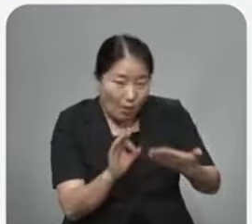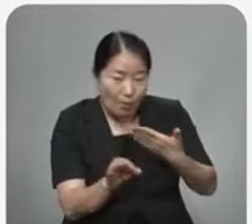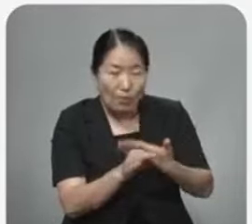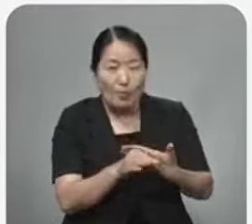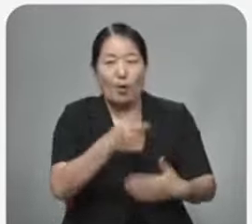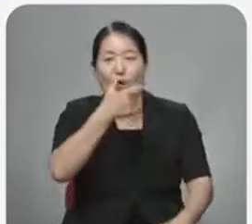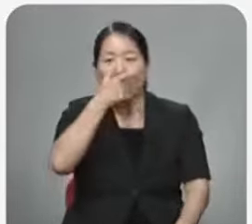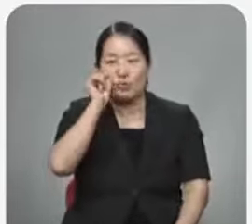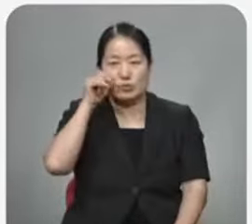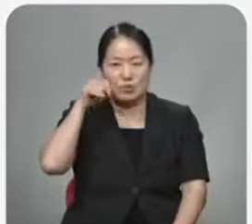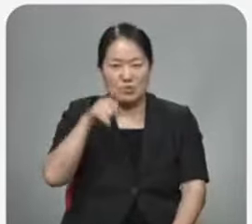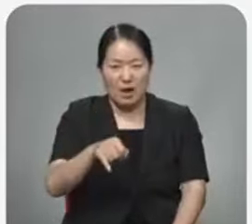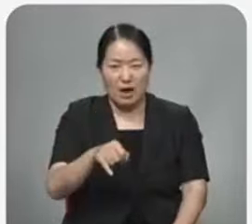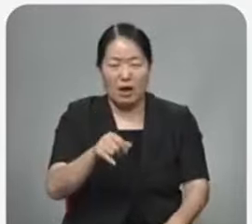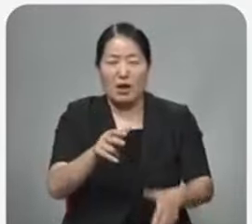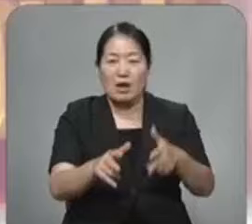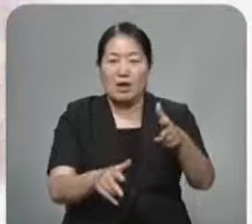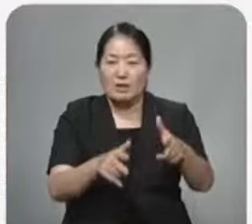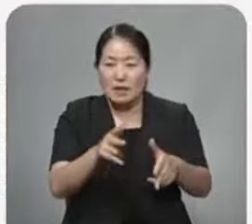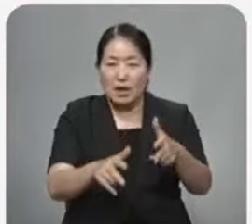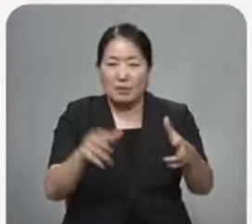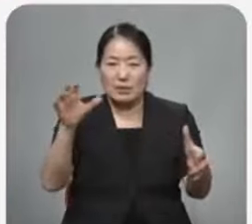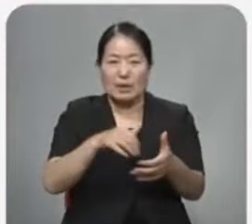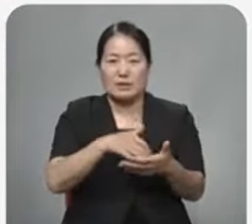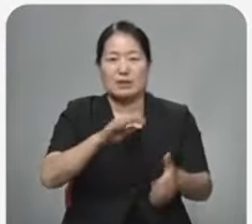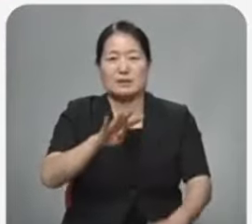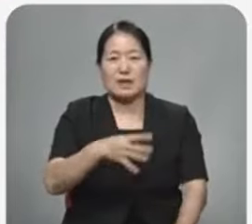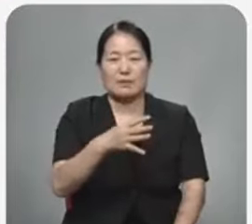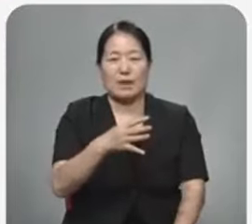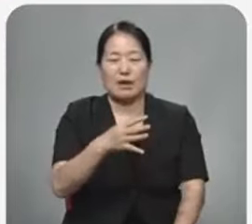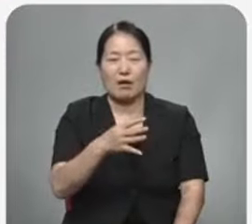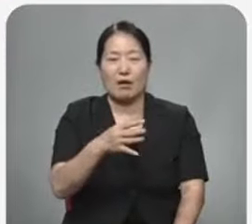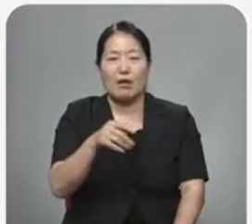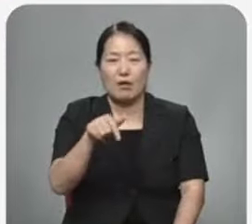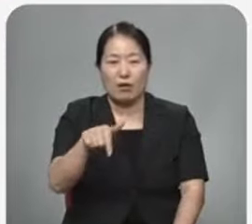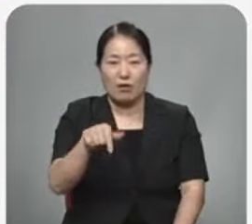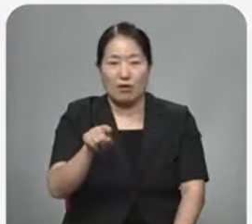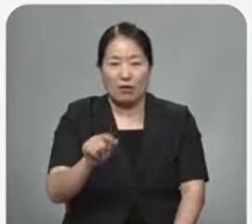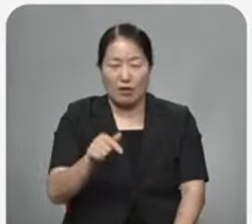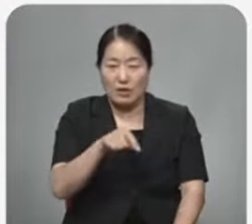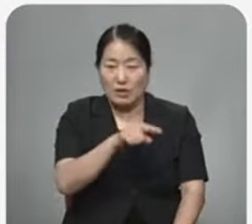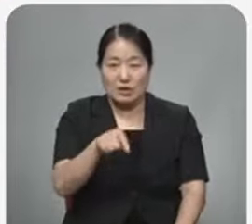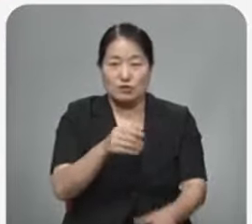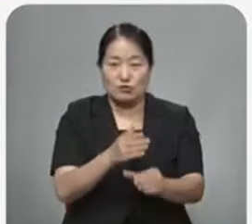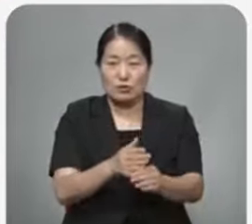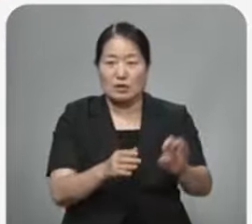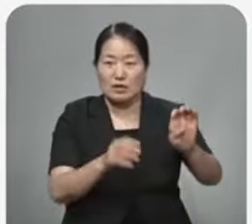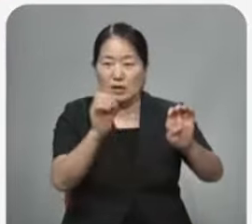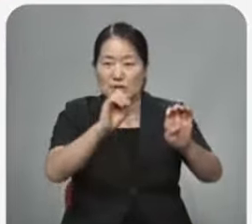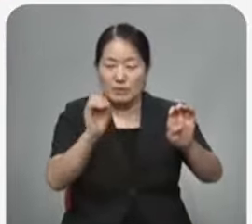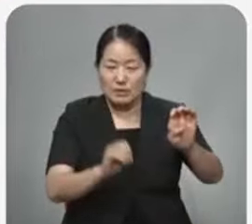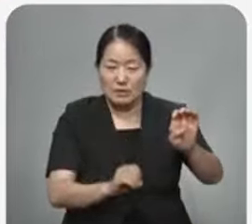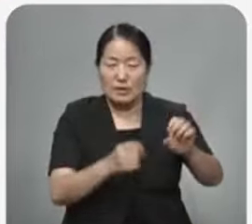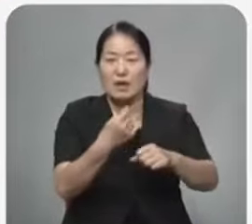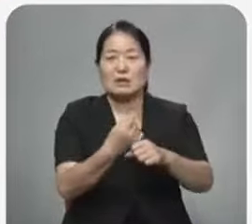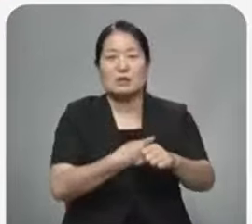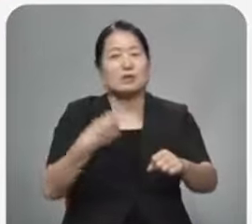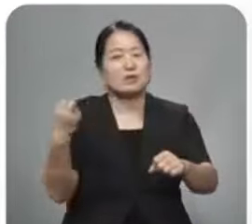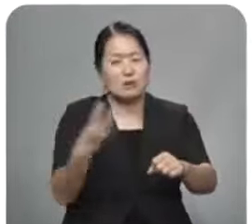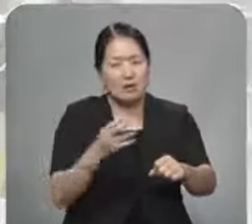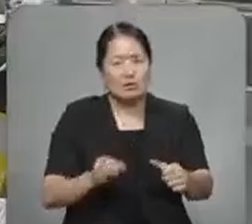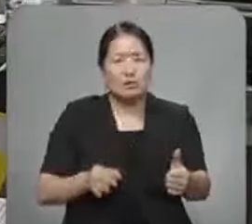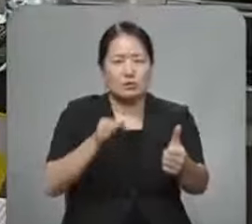매우 미흡을 받은 사업은 모두 400여건이 가운데 40% 2023년에 다시 도비 지원 대상이